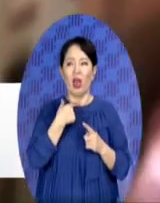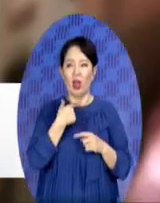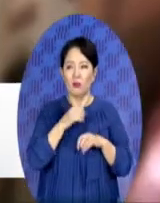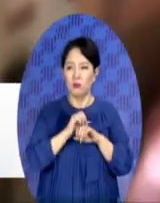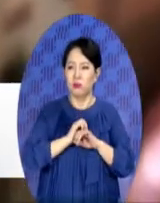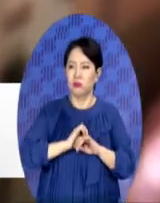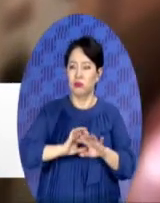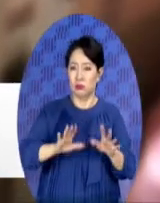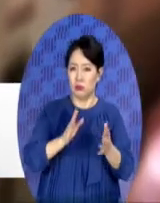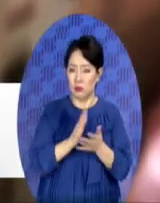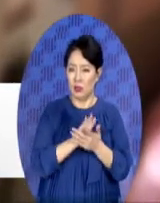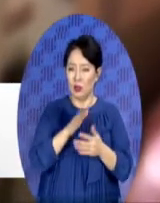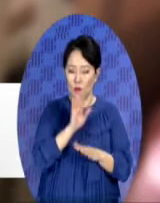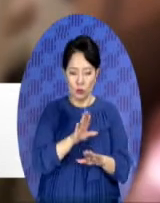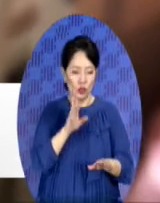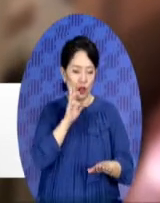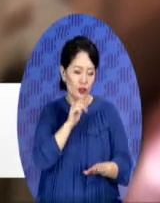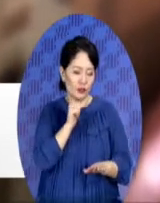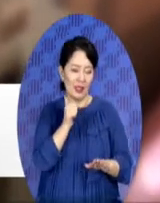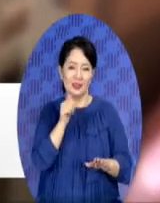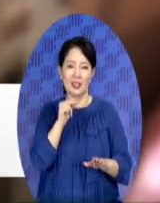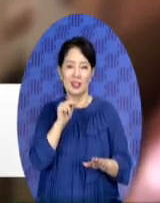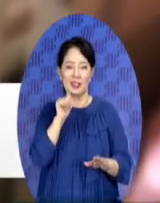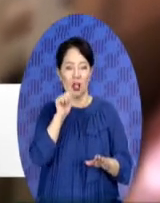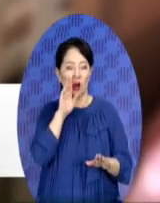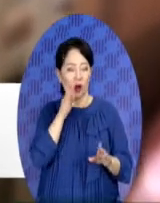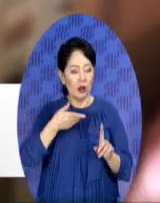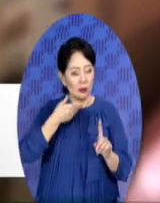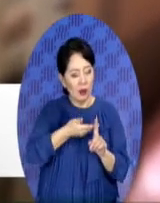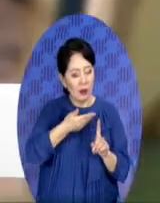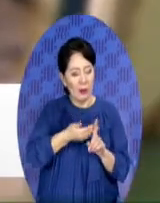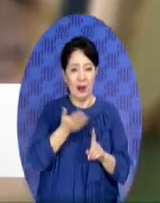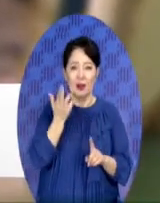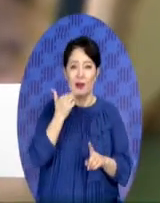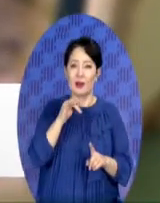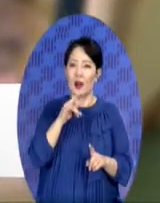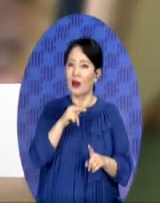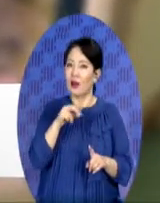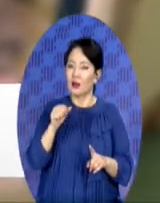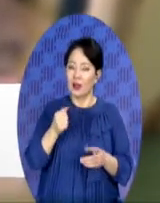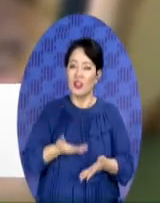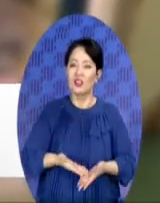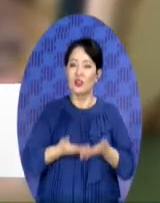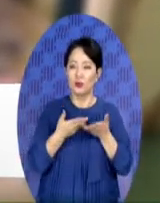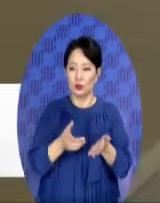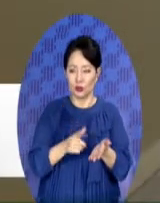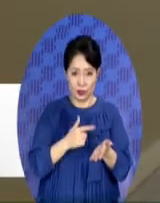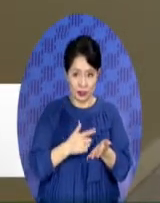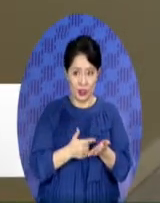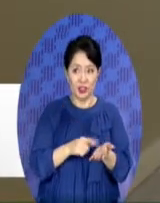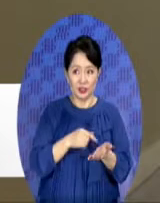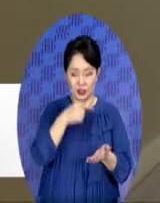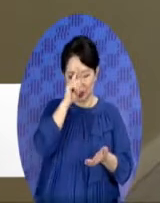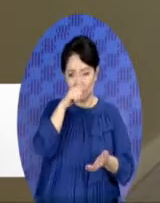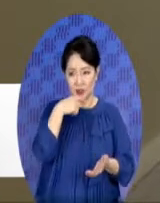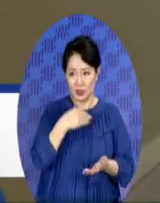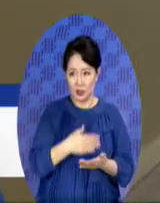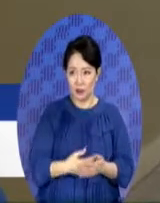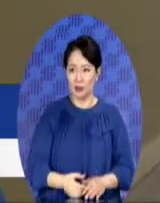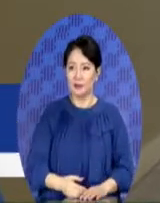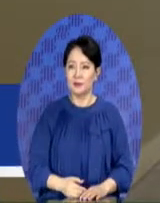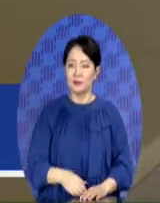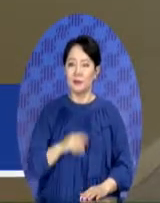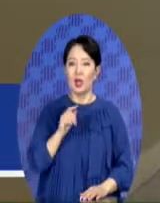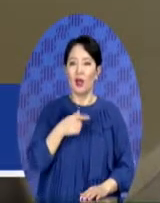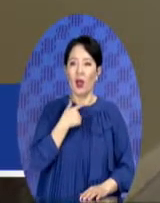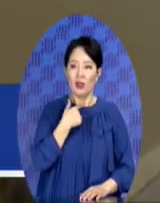учраас хүүхдээ илчлэг өндөртэй хоол хүнсээр хооллож дархлааг нь дэмжих шаардлагатайг эмч хэллээ. Томоогийн бэхрийн вирус эргэлтэнд орчоод